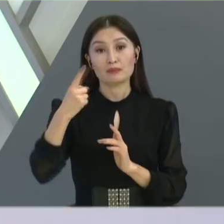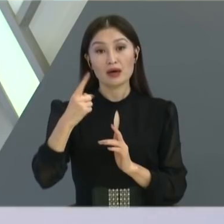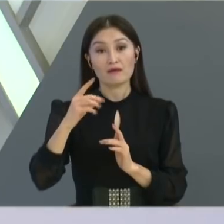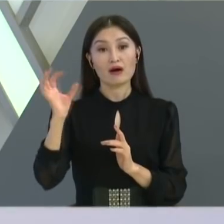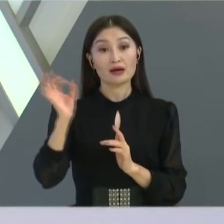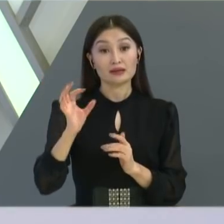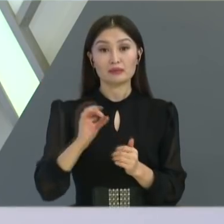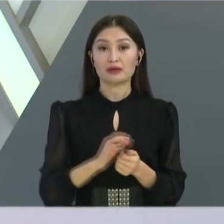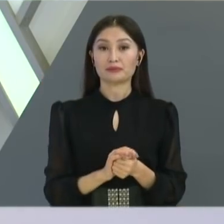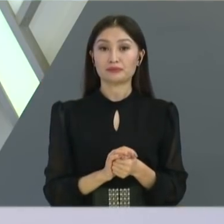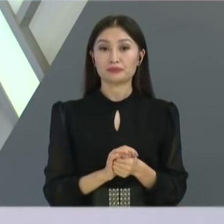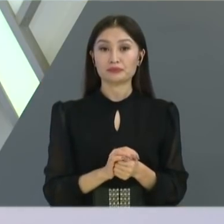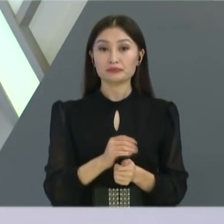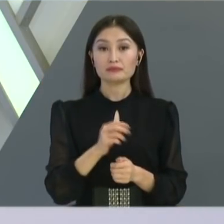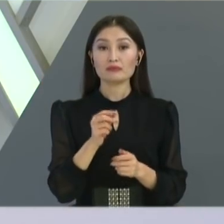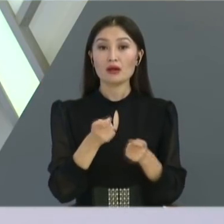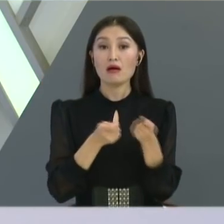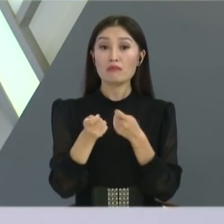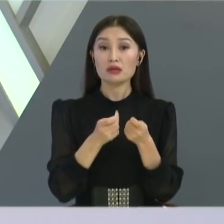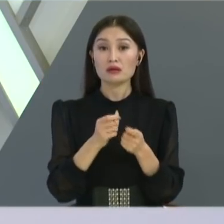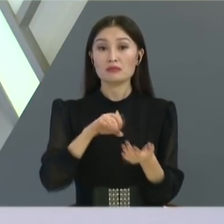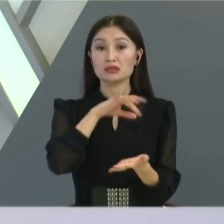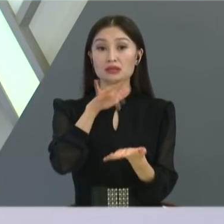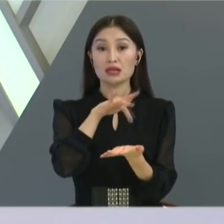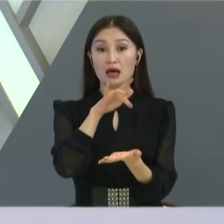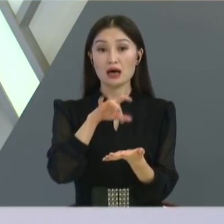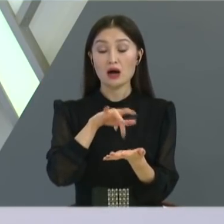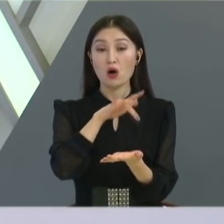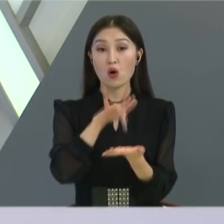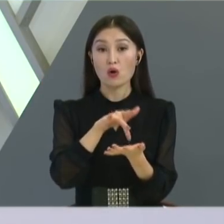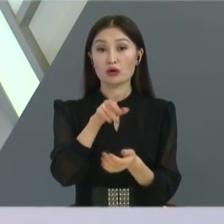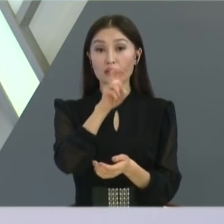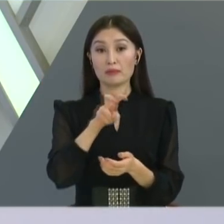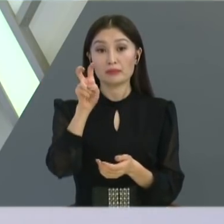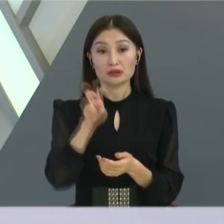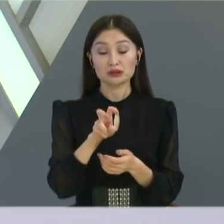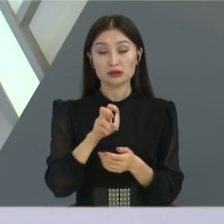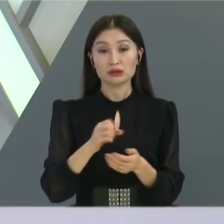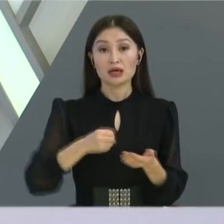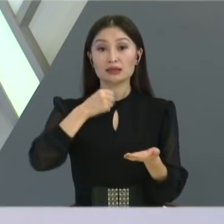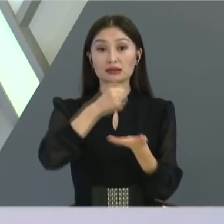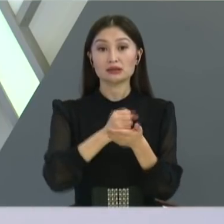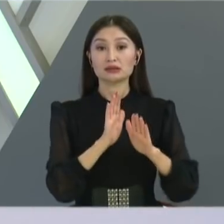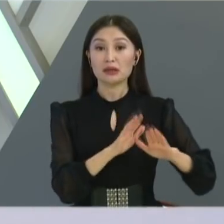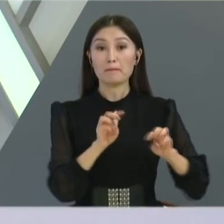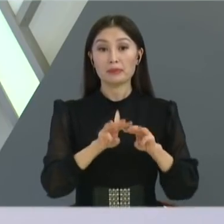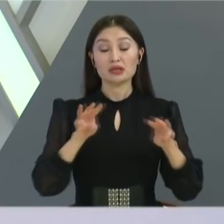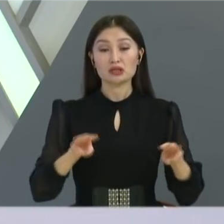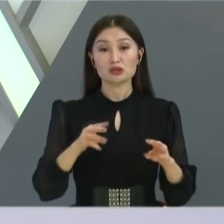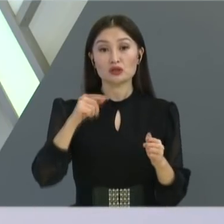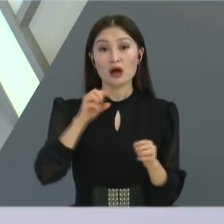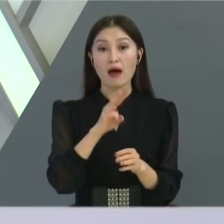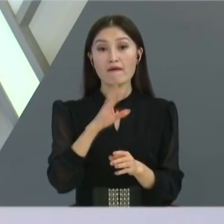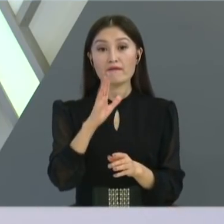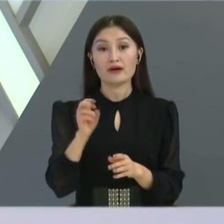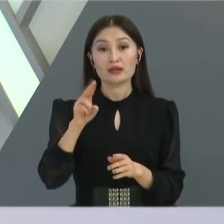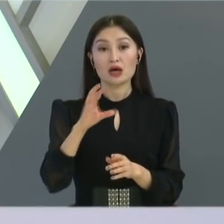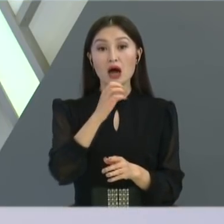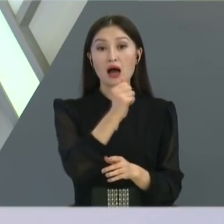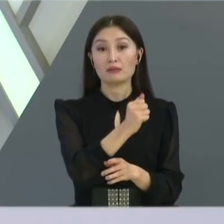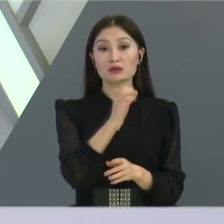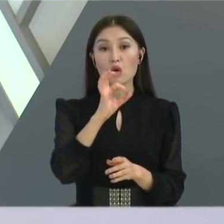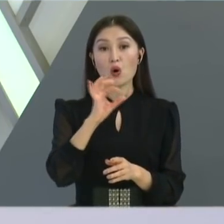21 октября. Комендантом столицы на период введения чрезвычайного положения назначен замминистра внутренних дел Алмазбек